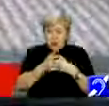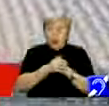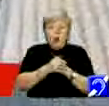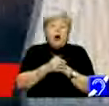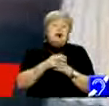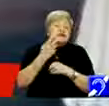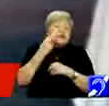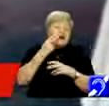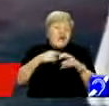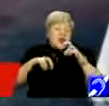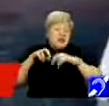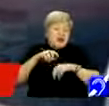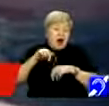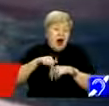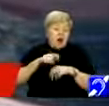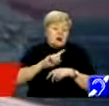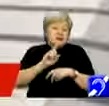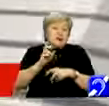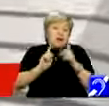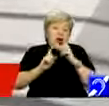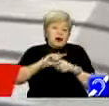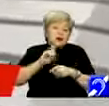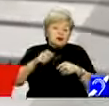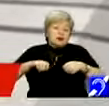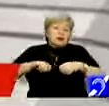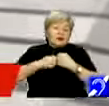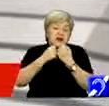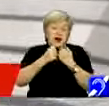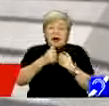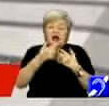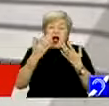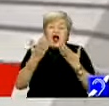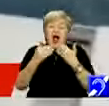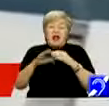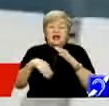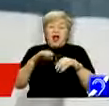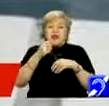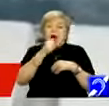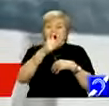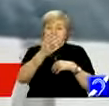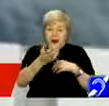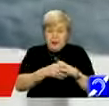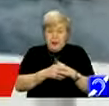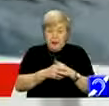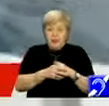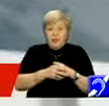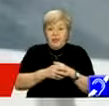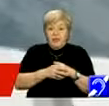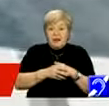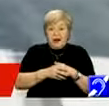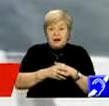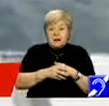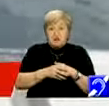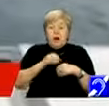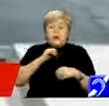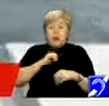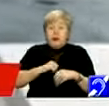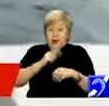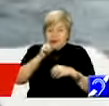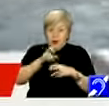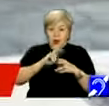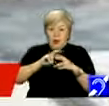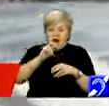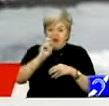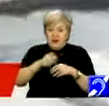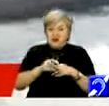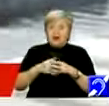poluant. În zonă s-a luat măsura amplasării unui baraj plutitor pentru orice eventualitate. Proprietarul mărfii trebuie să